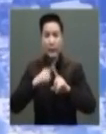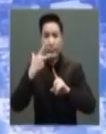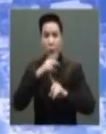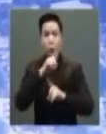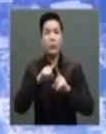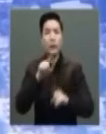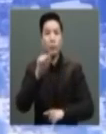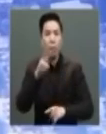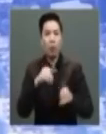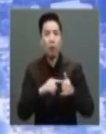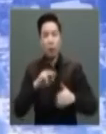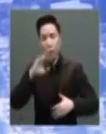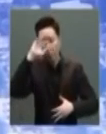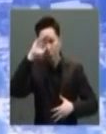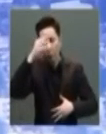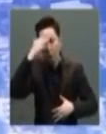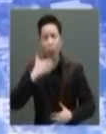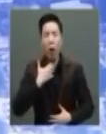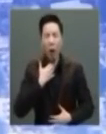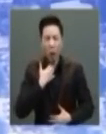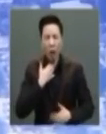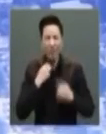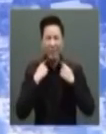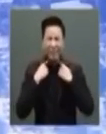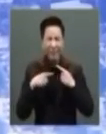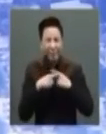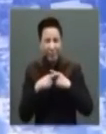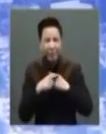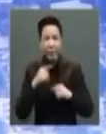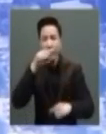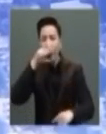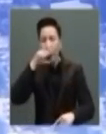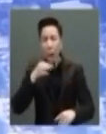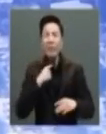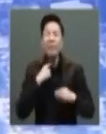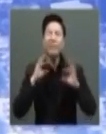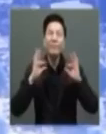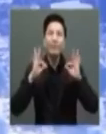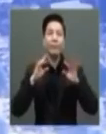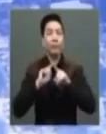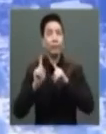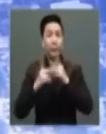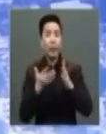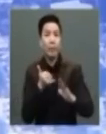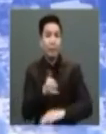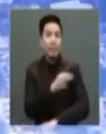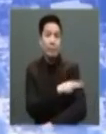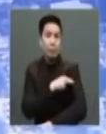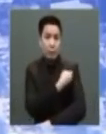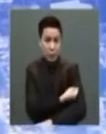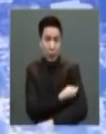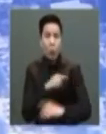ขับรถนะคะสาย140ค่ะมีโรคประจำตัวก็คือเป็นโรคความดันโลหิตสูงแล้วก็โรคหัว